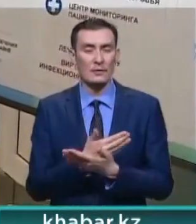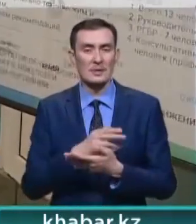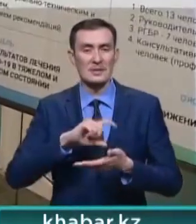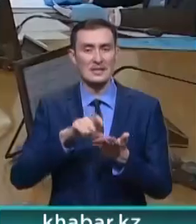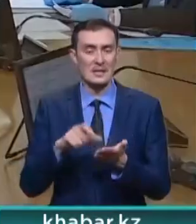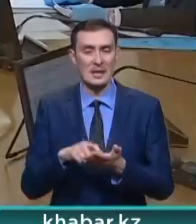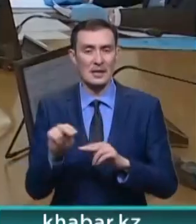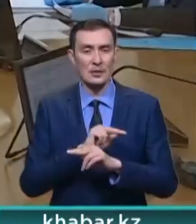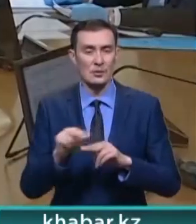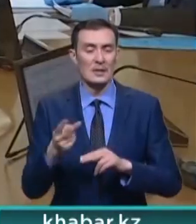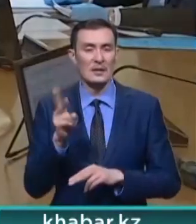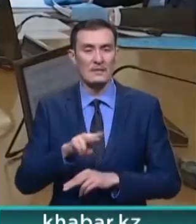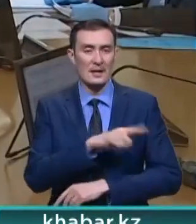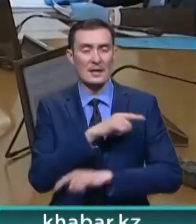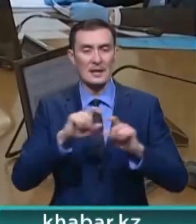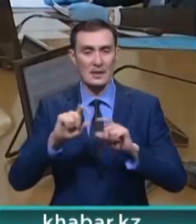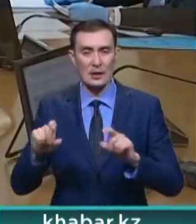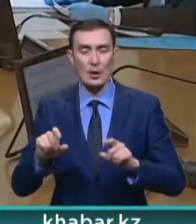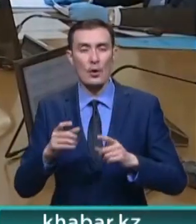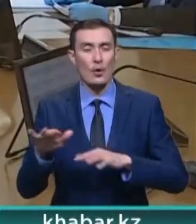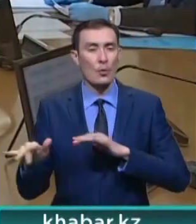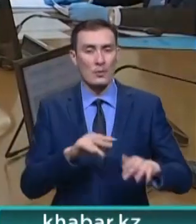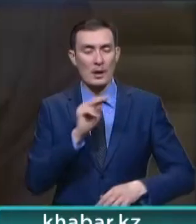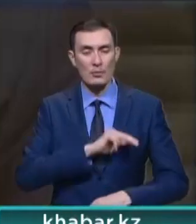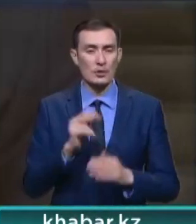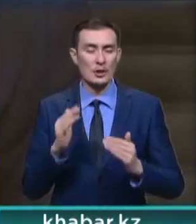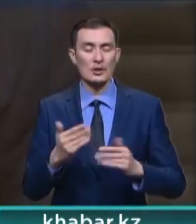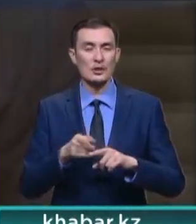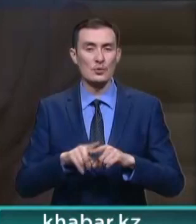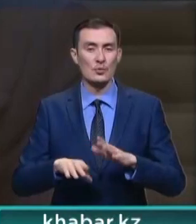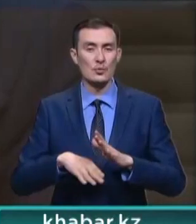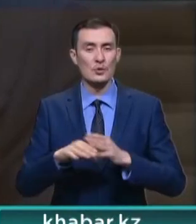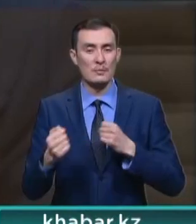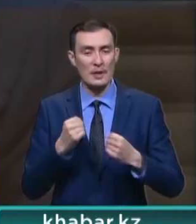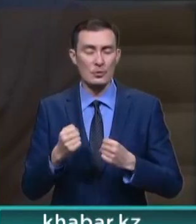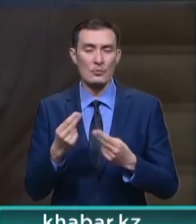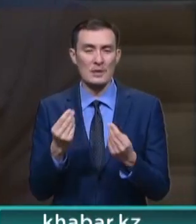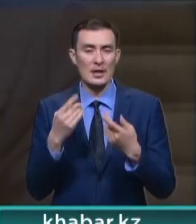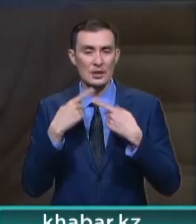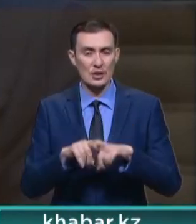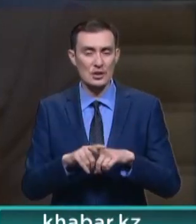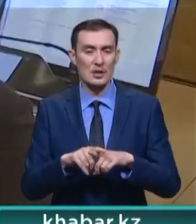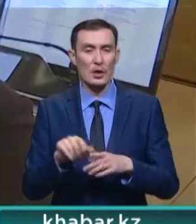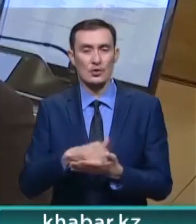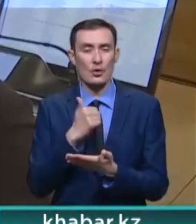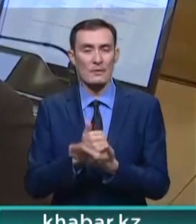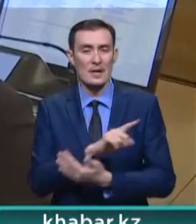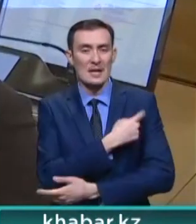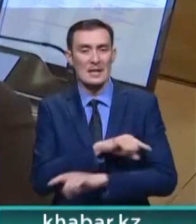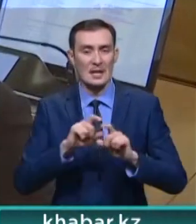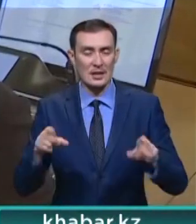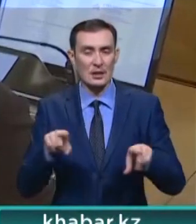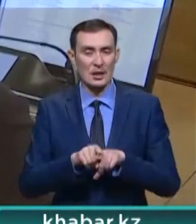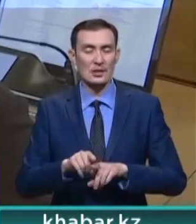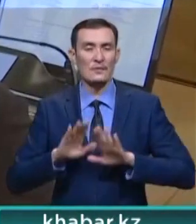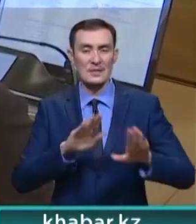реконструированы две клиники комплексная работа также проводится по укреплению материально-технической базы клиник кроме